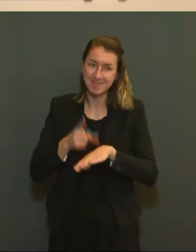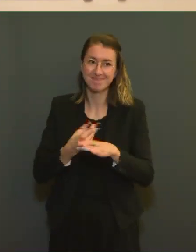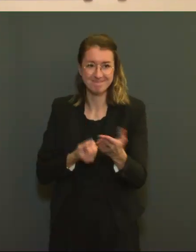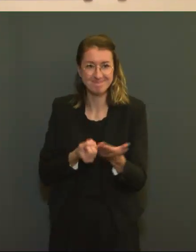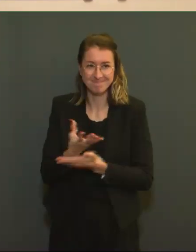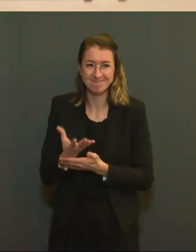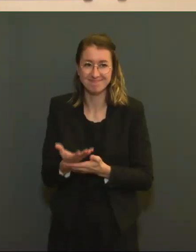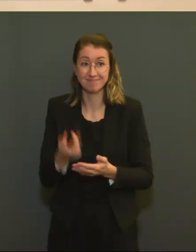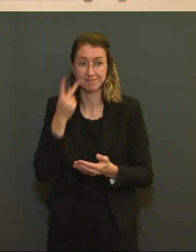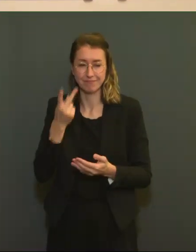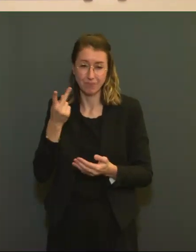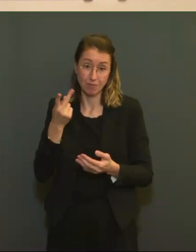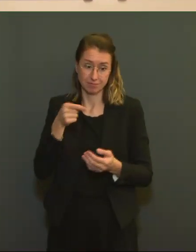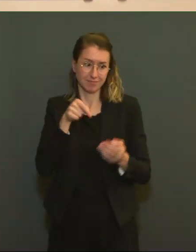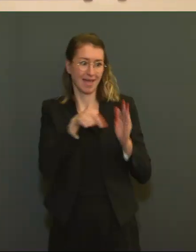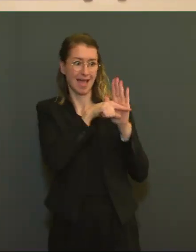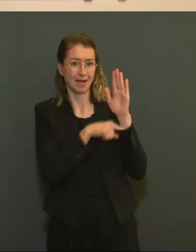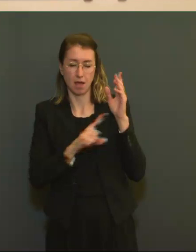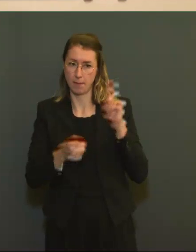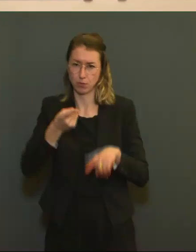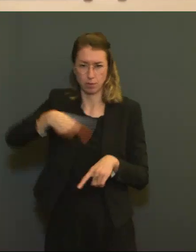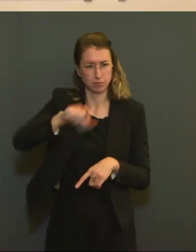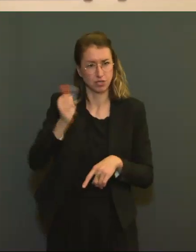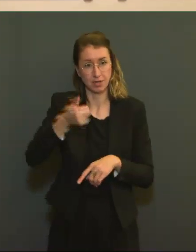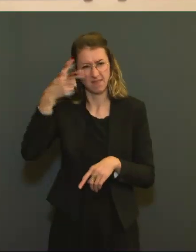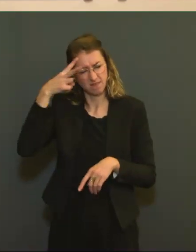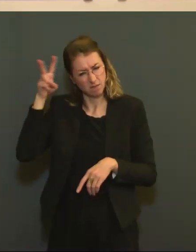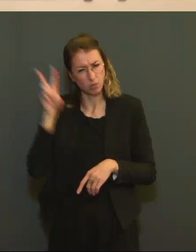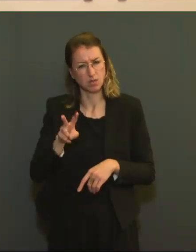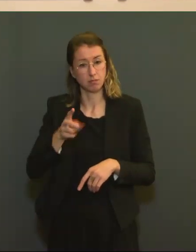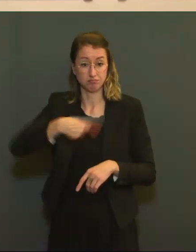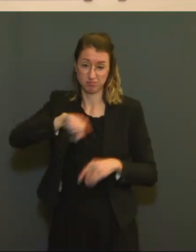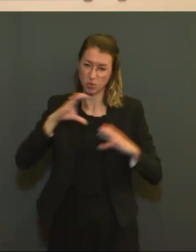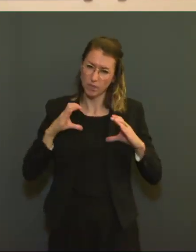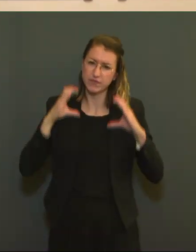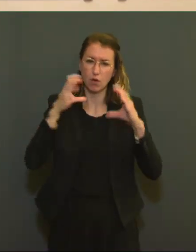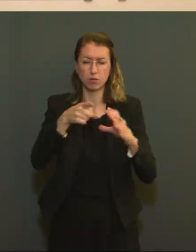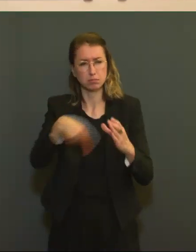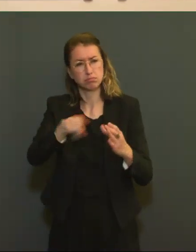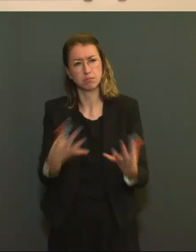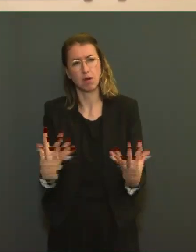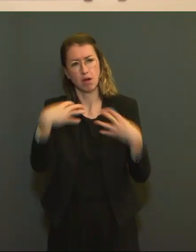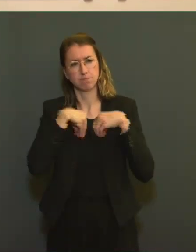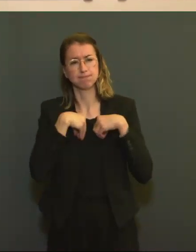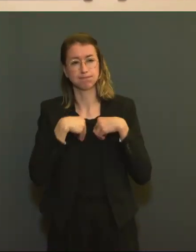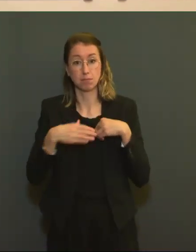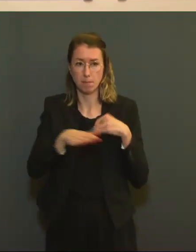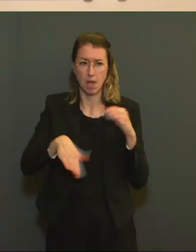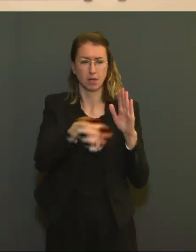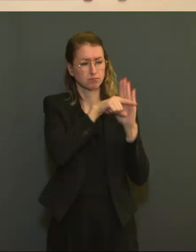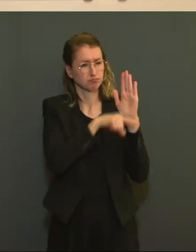volonté de vous protéger et de protéger les autres qui sont beaucoup plus importantes et fondamentales que le fait qu'une règle, quelle qu'elle